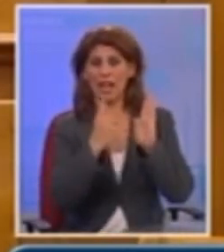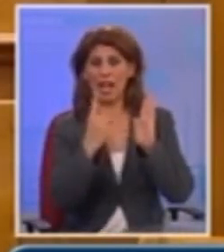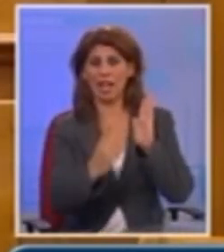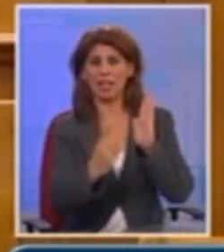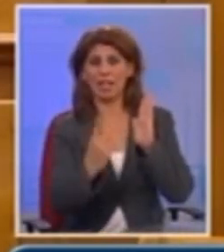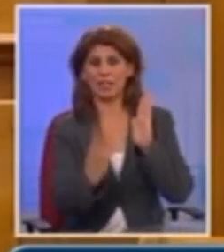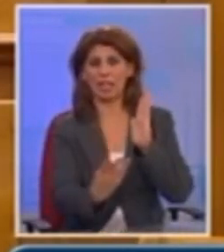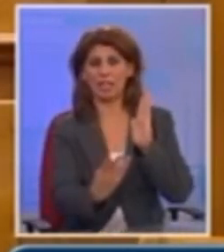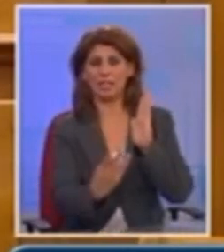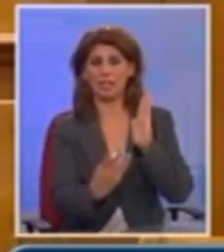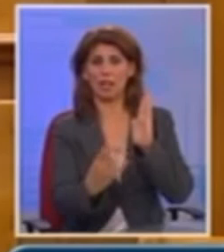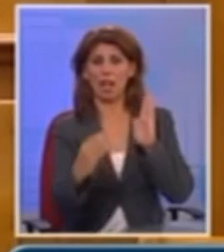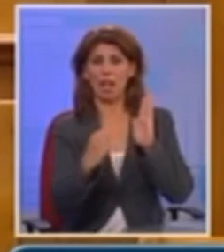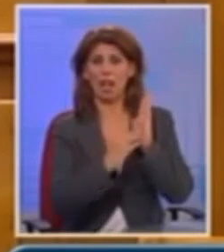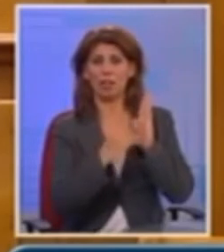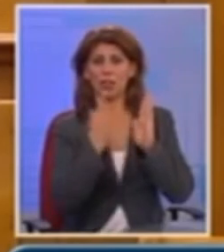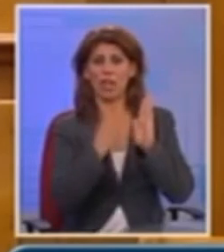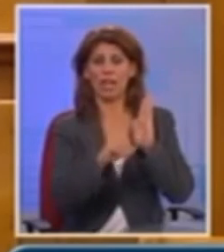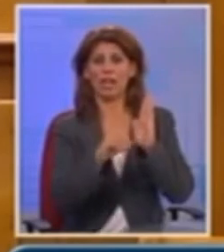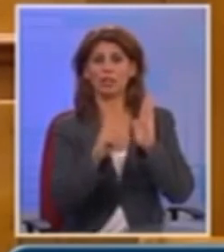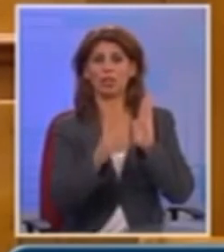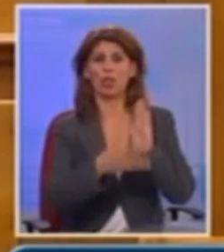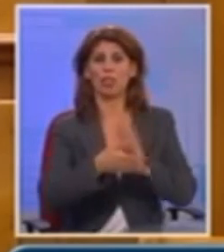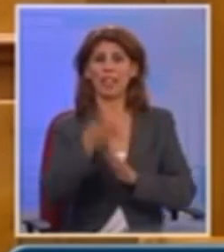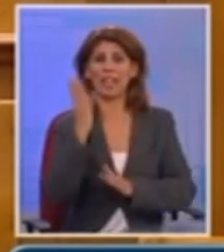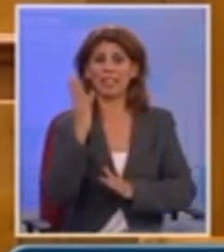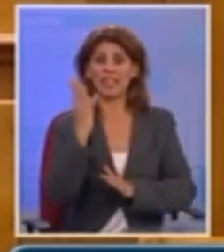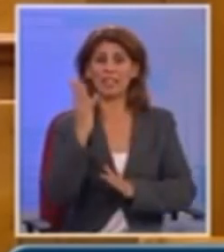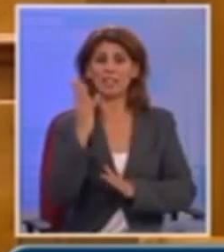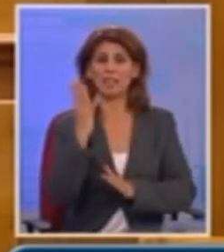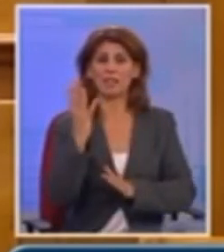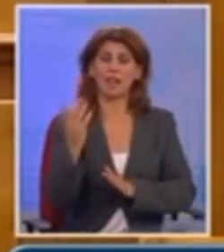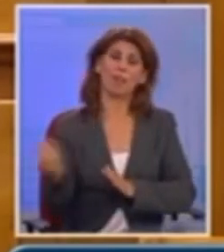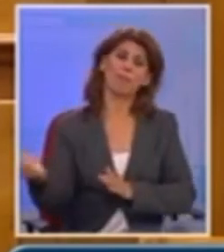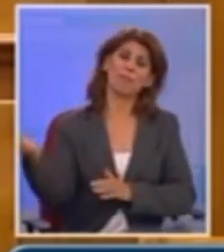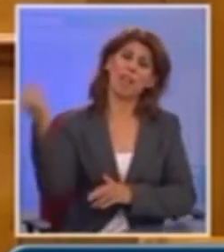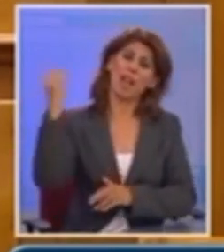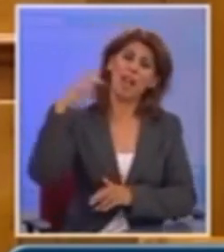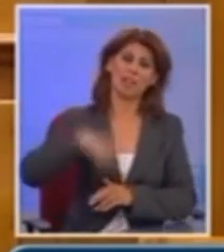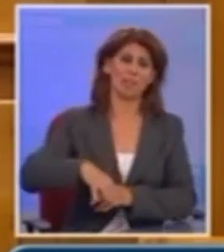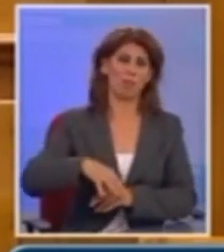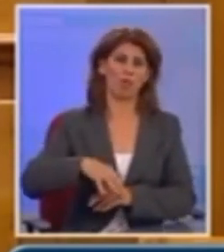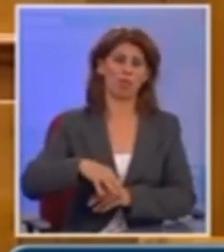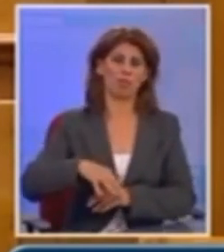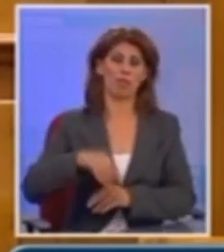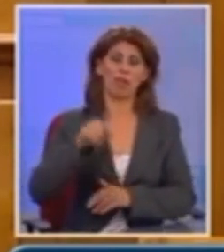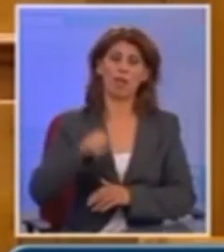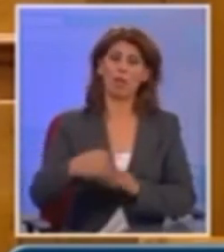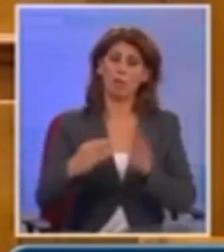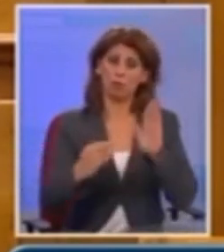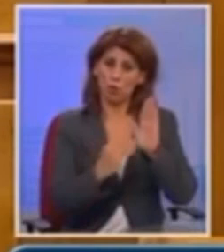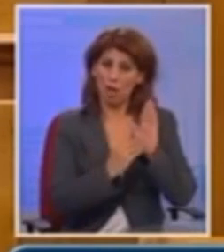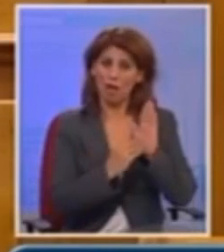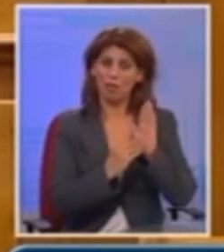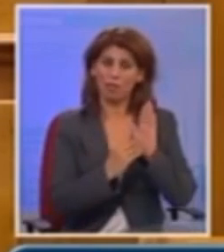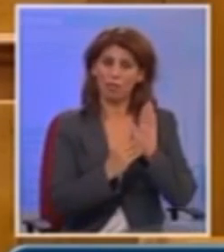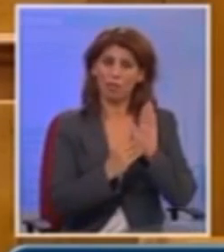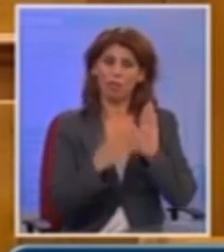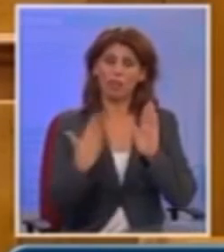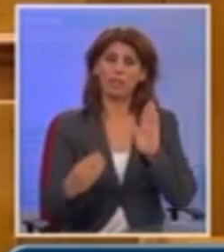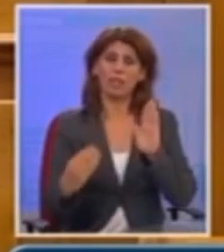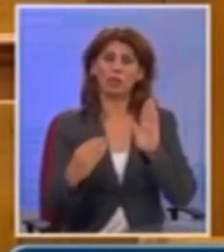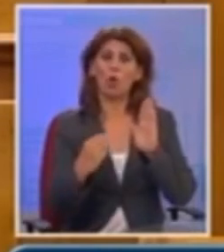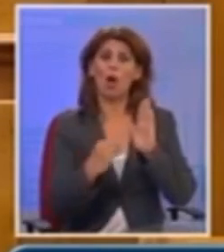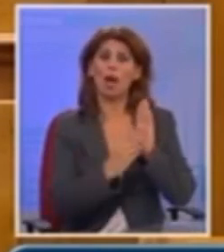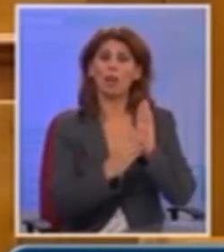114, το άρθρο 114 μιας άλλης εποχής, που αποτελεί το